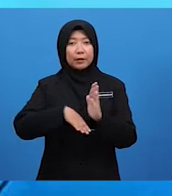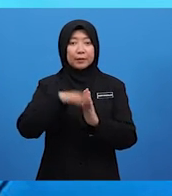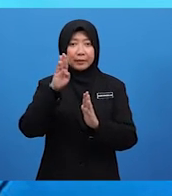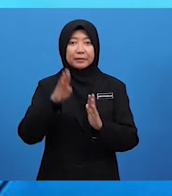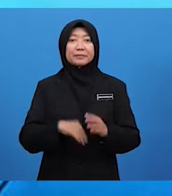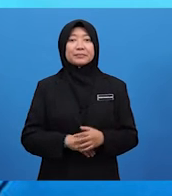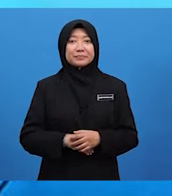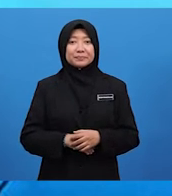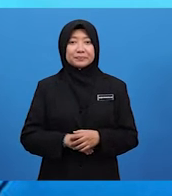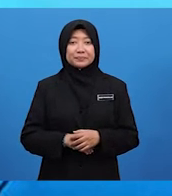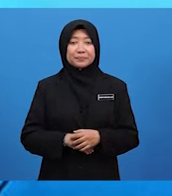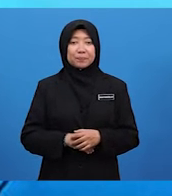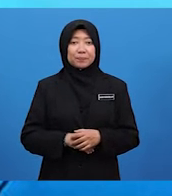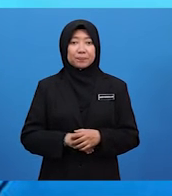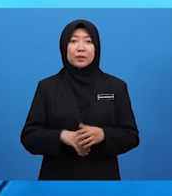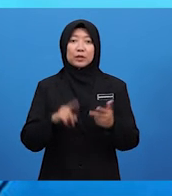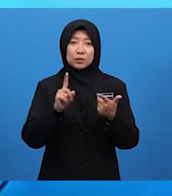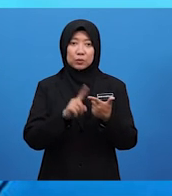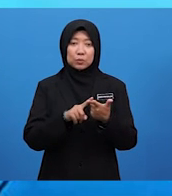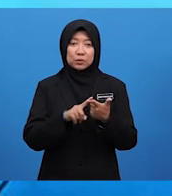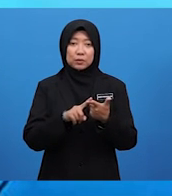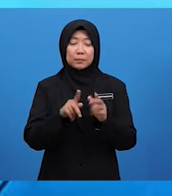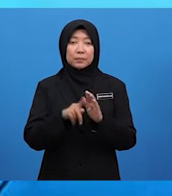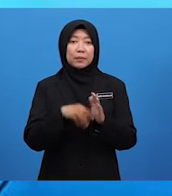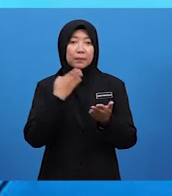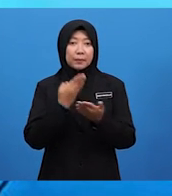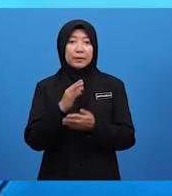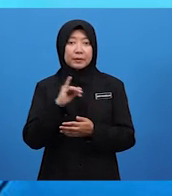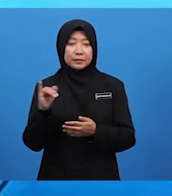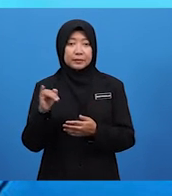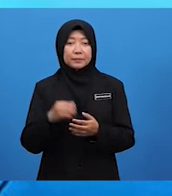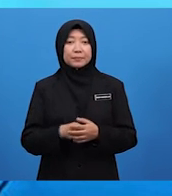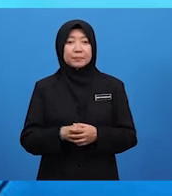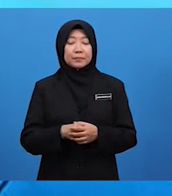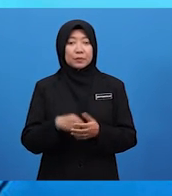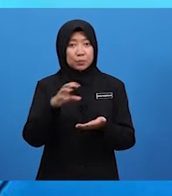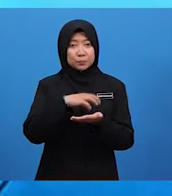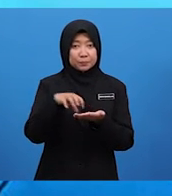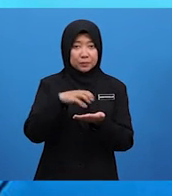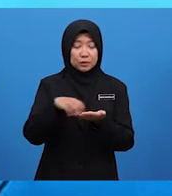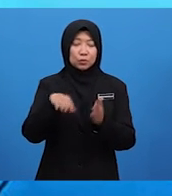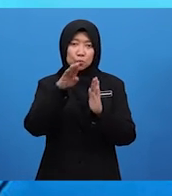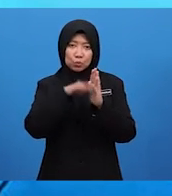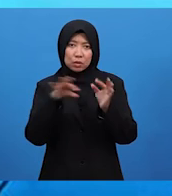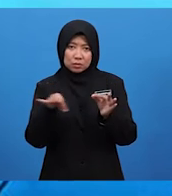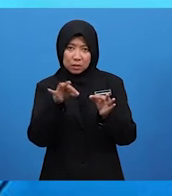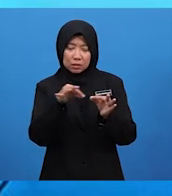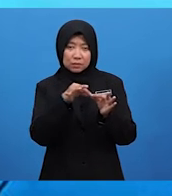berlebihan. Kedua, perbaiki kecacatan atau kekurangan